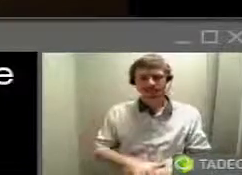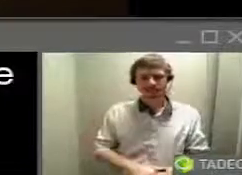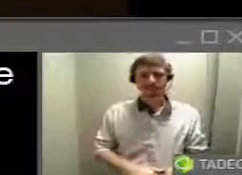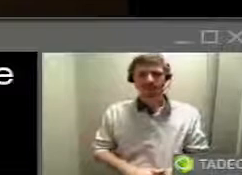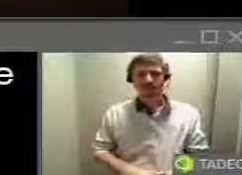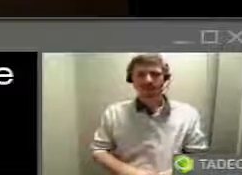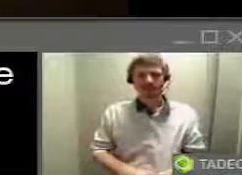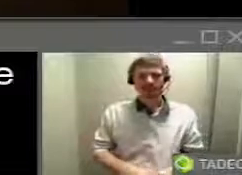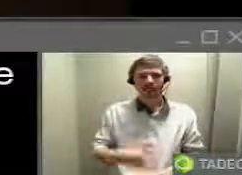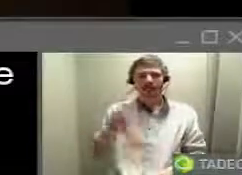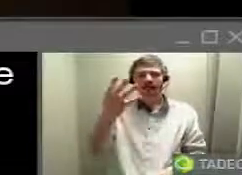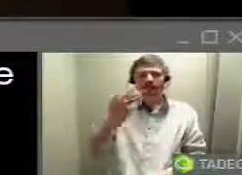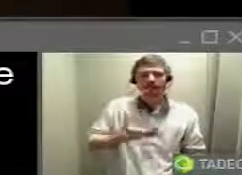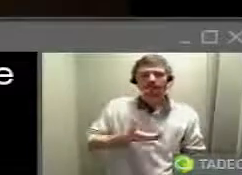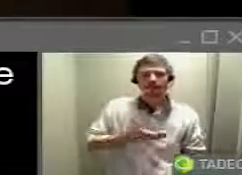table.